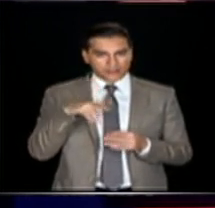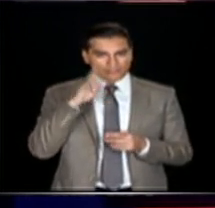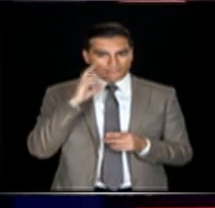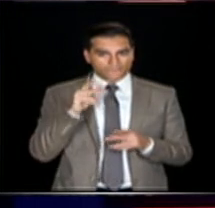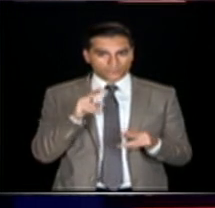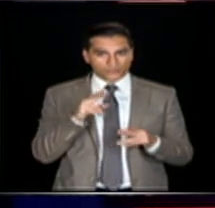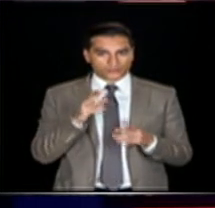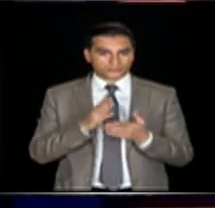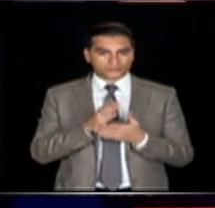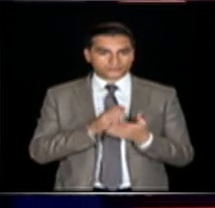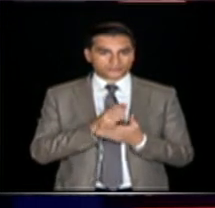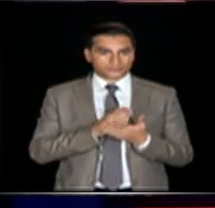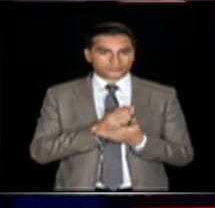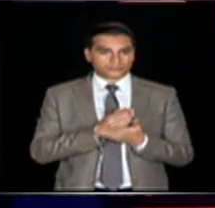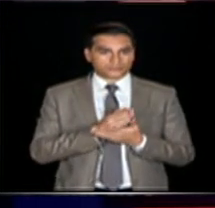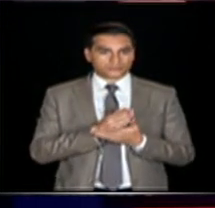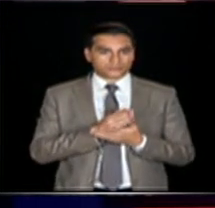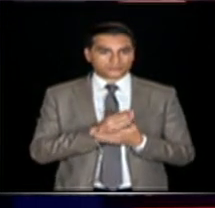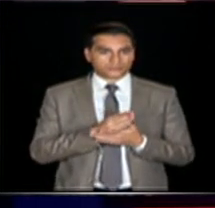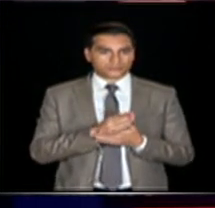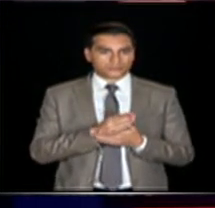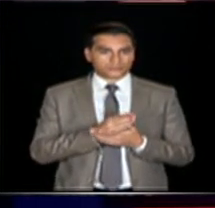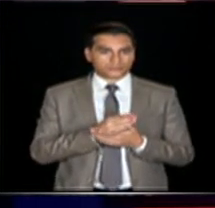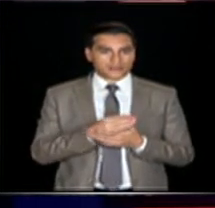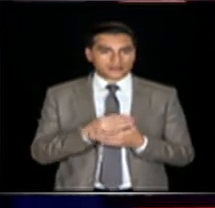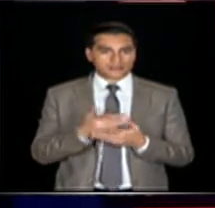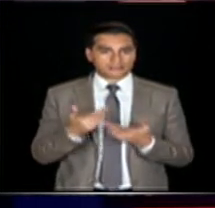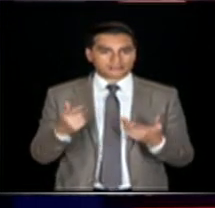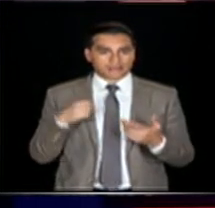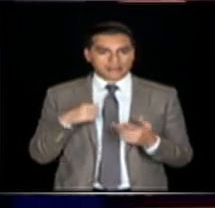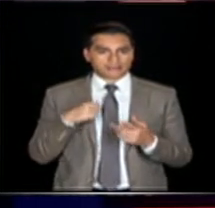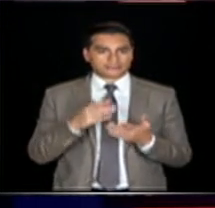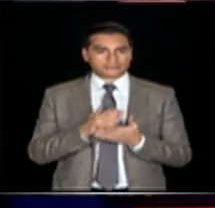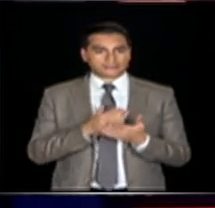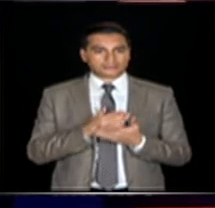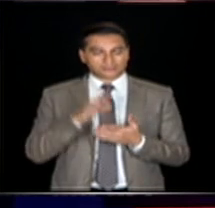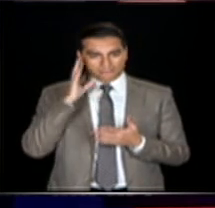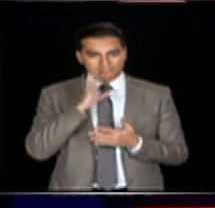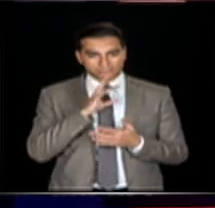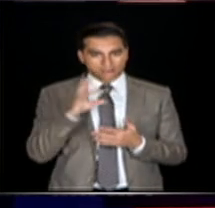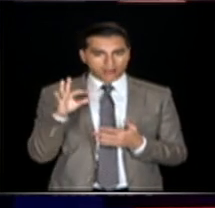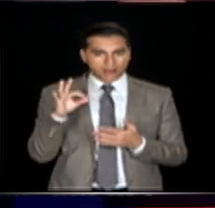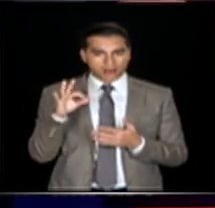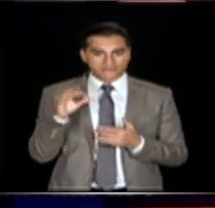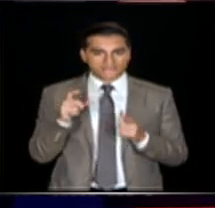المواسم، ما نادي ما بيغيبش، فنادي دفاعه مش أحسن حاجة.